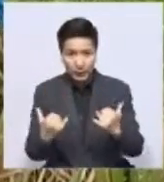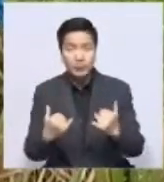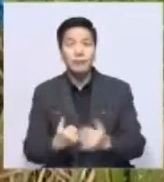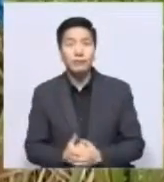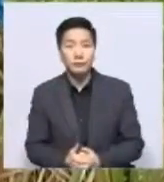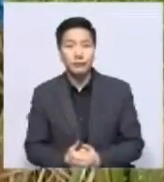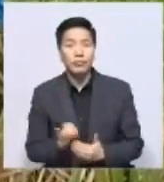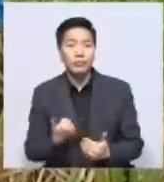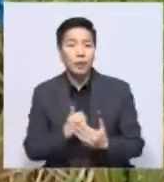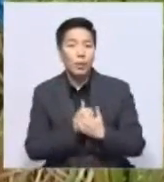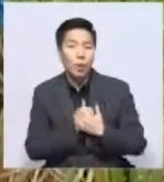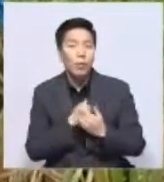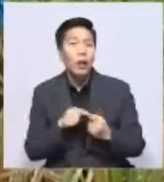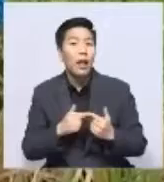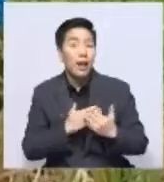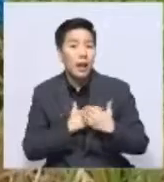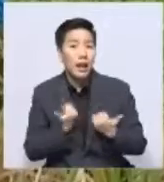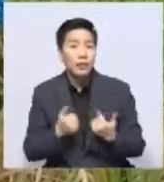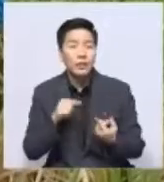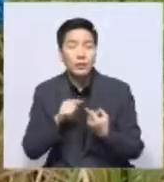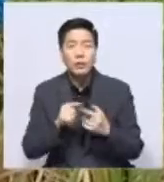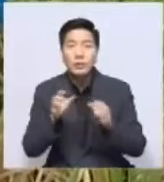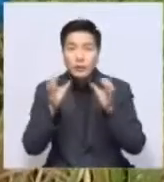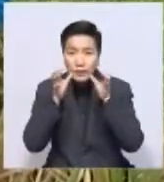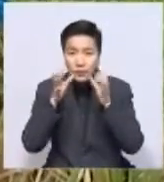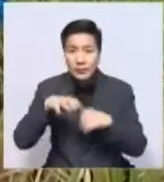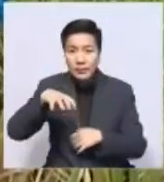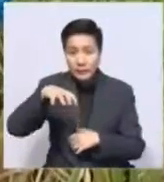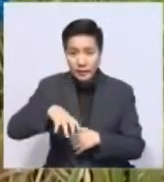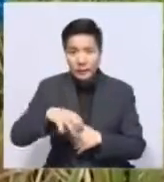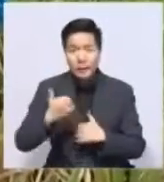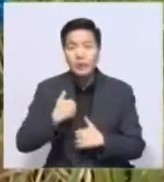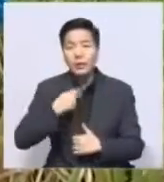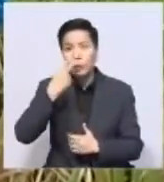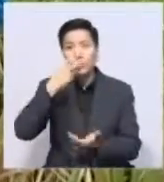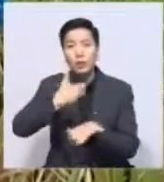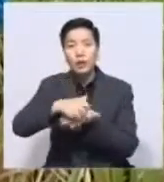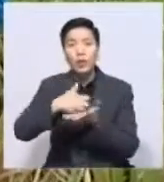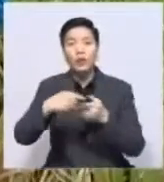ไอรักคลายความหนาวที่พระลานพระราชวังดุสิตและสนามเสือป่าช่วงนี้กลับไปยังสถานีครับ